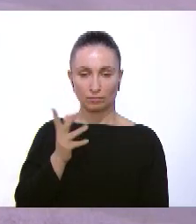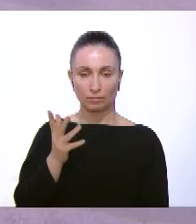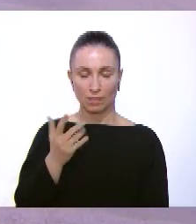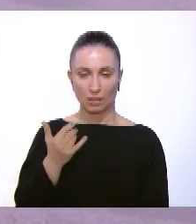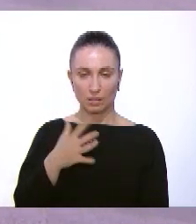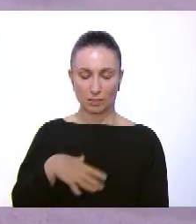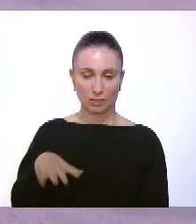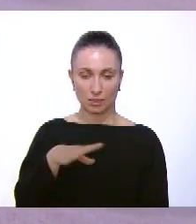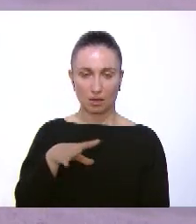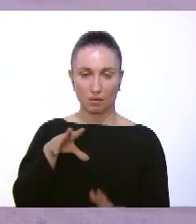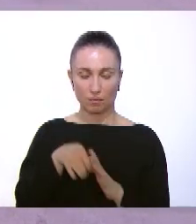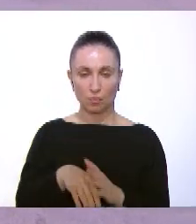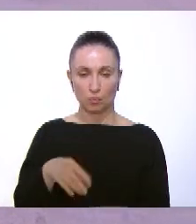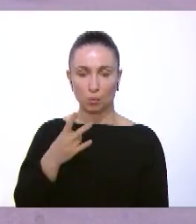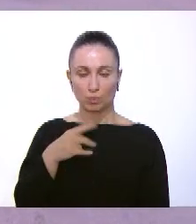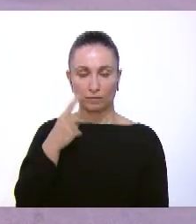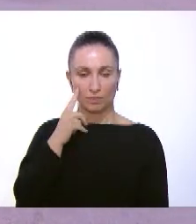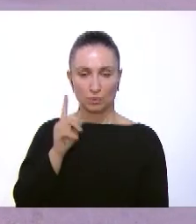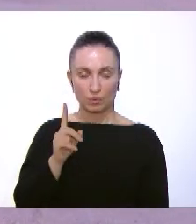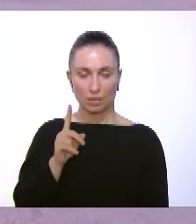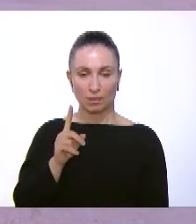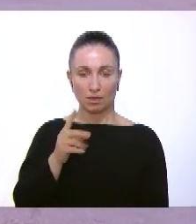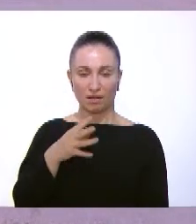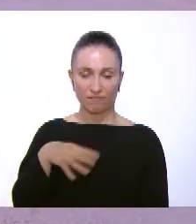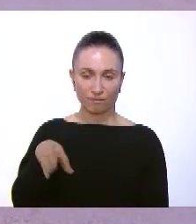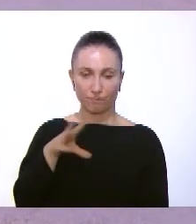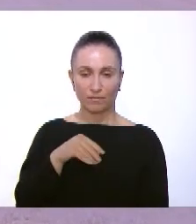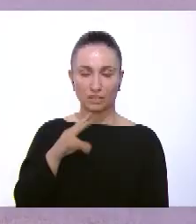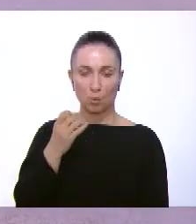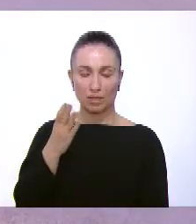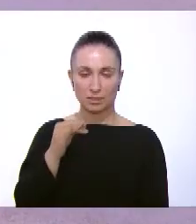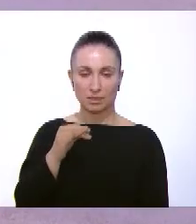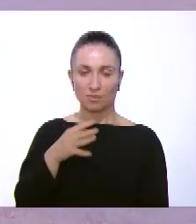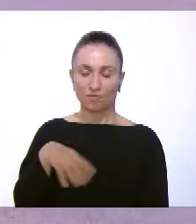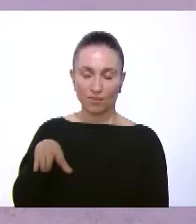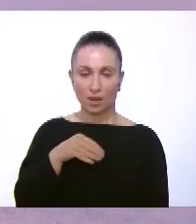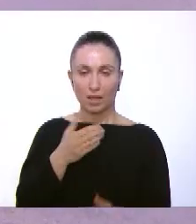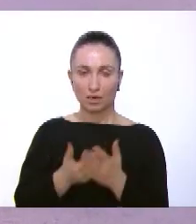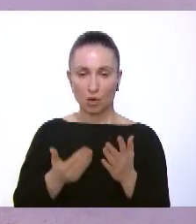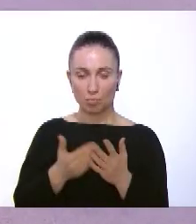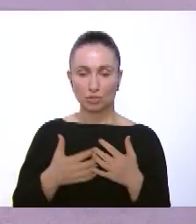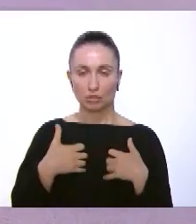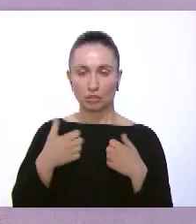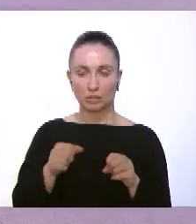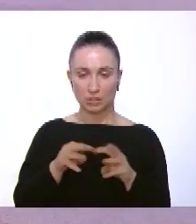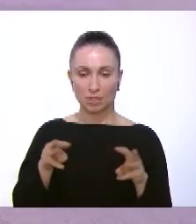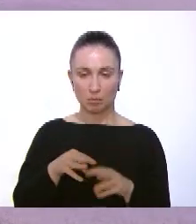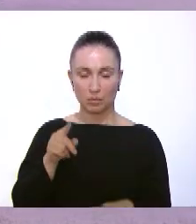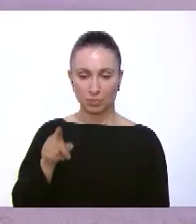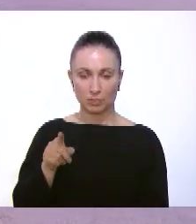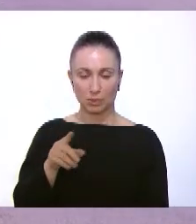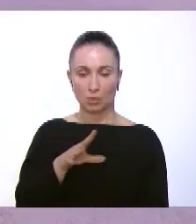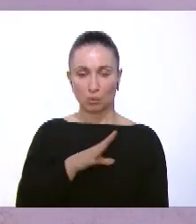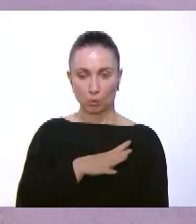ახლა საქართველოში უნდა ითქვას, რომ ყველა ნიუანსი, ყველა რეკომენდაცია ჯანმოსი, რომელიც იყო